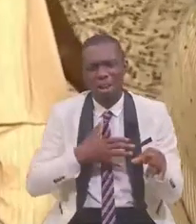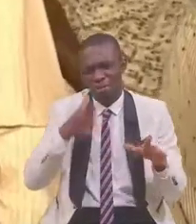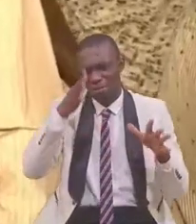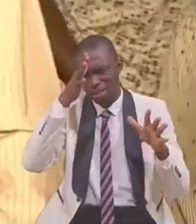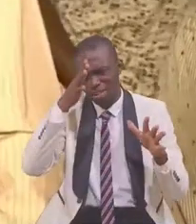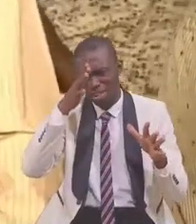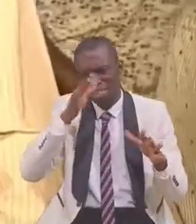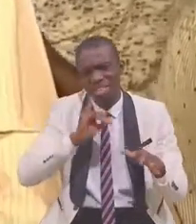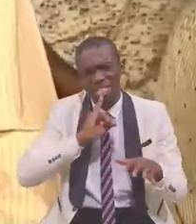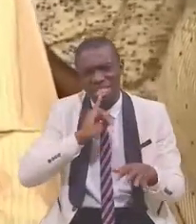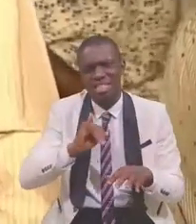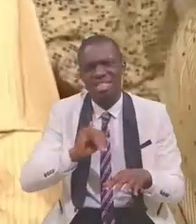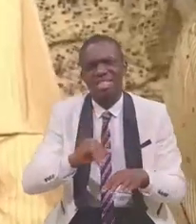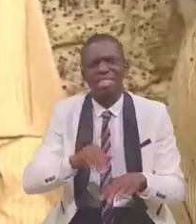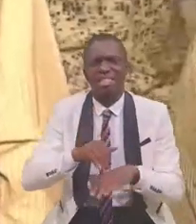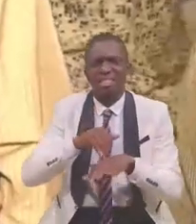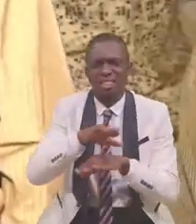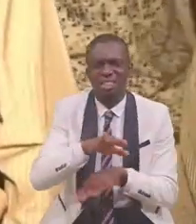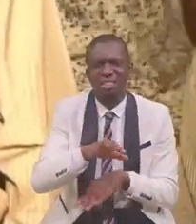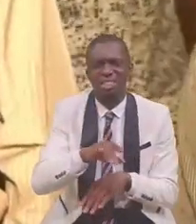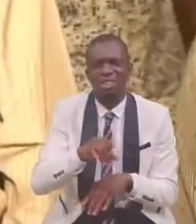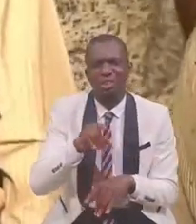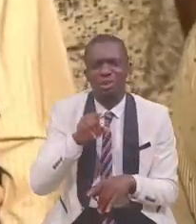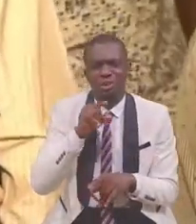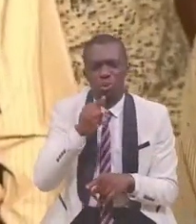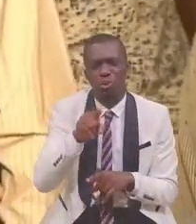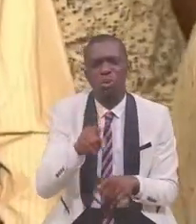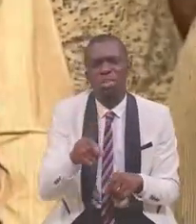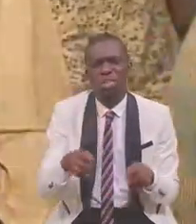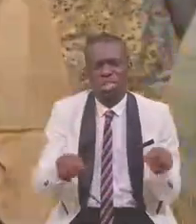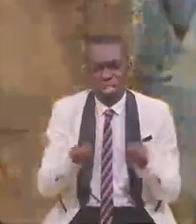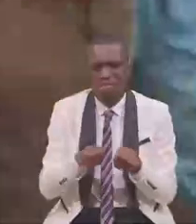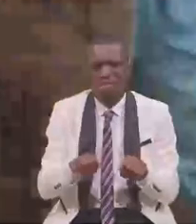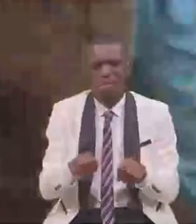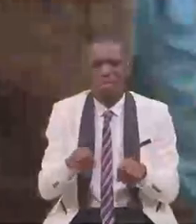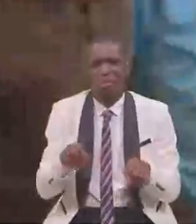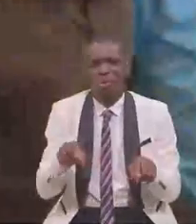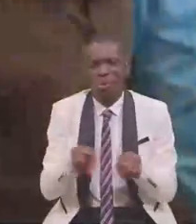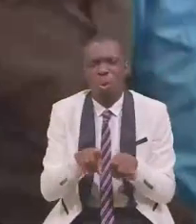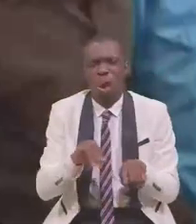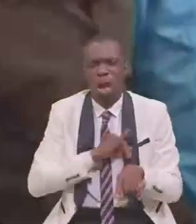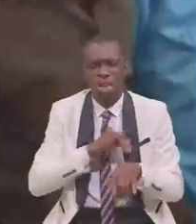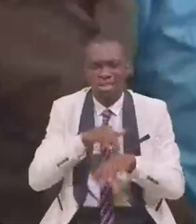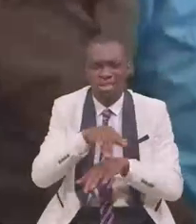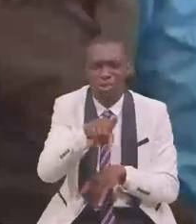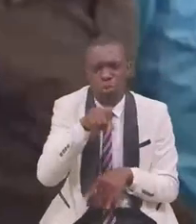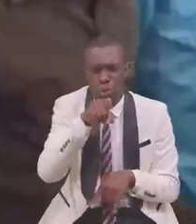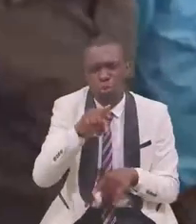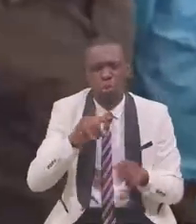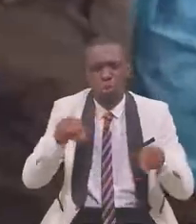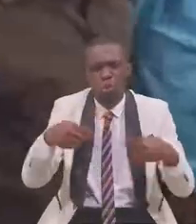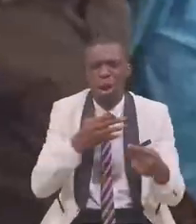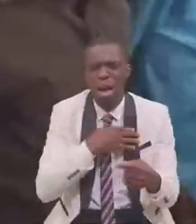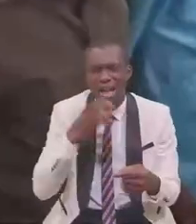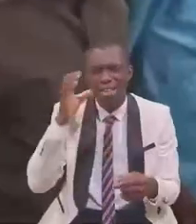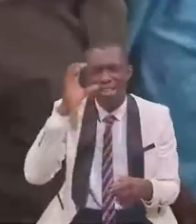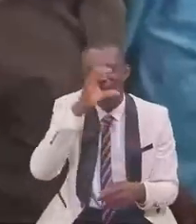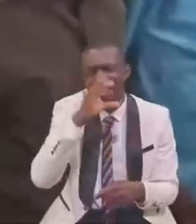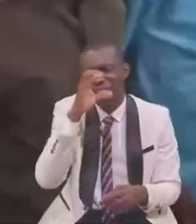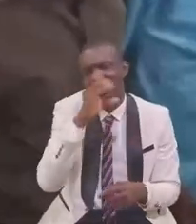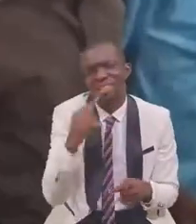envoyés, de même je vous envoie vers le monde, que vous cherchiez a sauvé les gens qui étaient perdus.